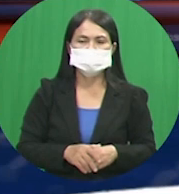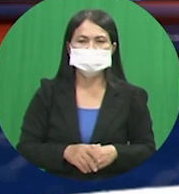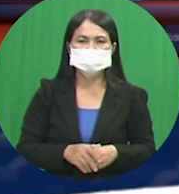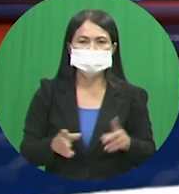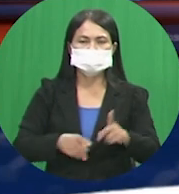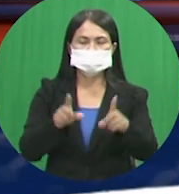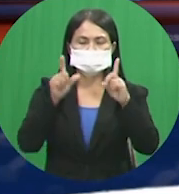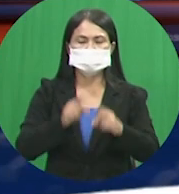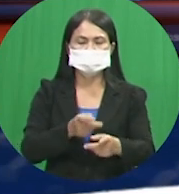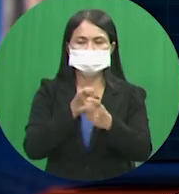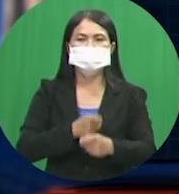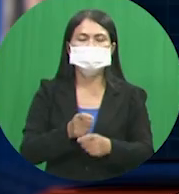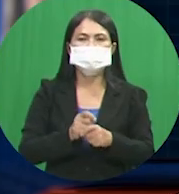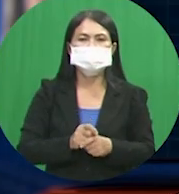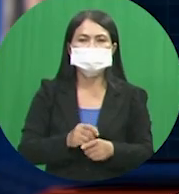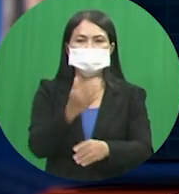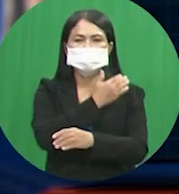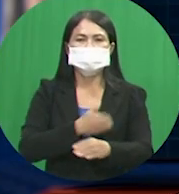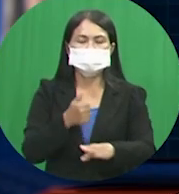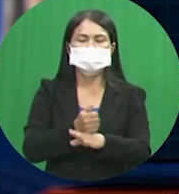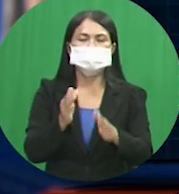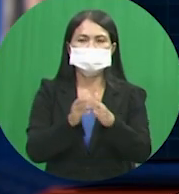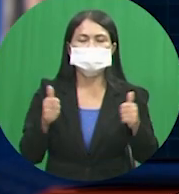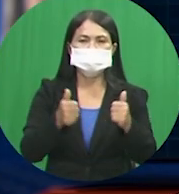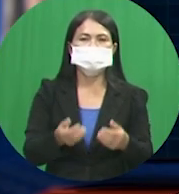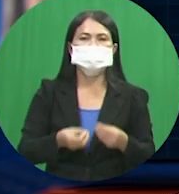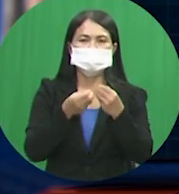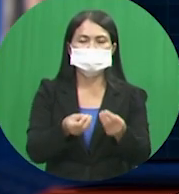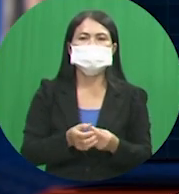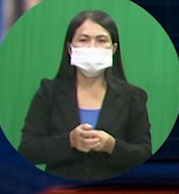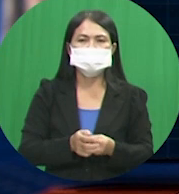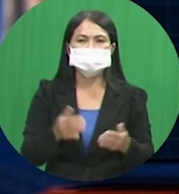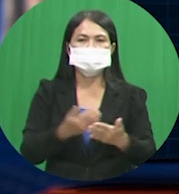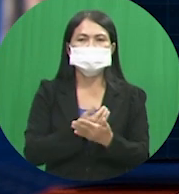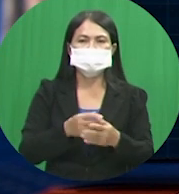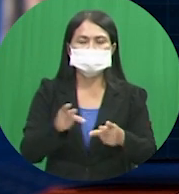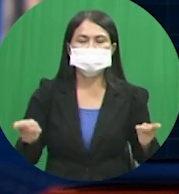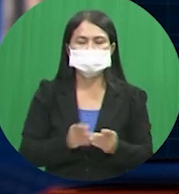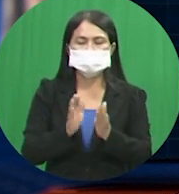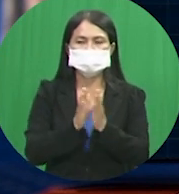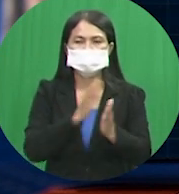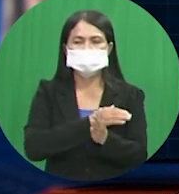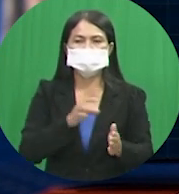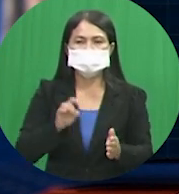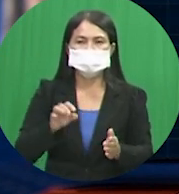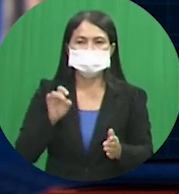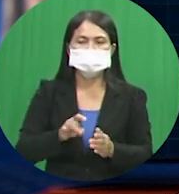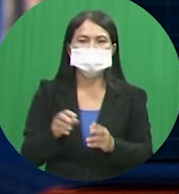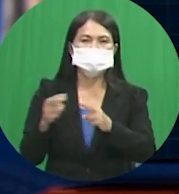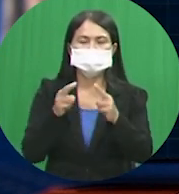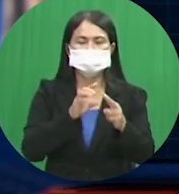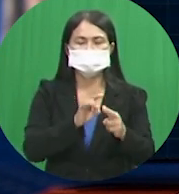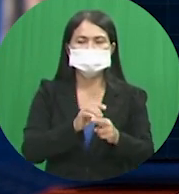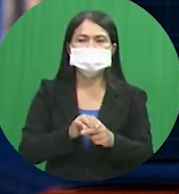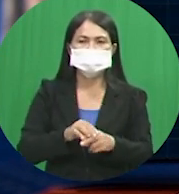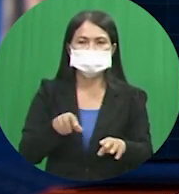ตุรเตสในกิจวัตรจิตีกรุบสำนักประธานรัฐสภาดาวเปรียวิเหตุไม่ดาววัดประตมพระฮาวัดปอเปิลสถิตขนุนคมปอเปิลส